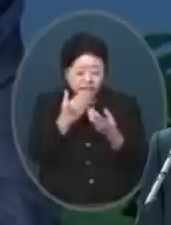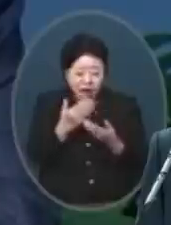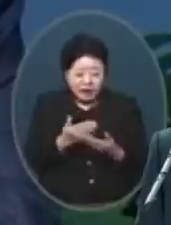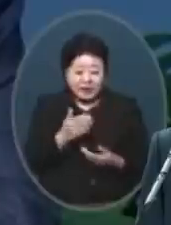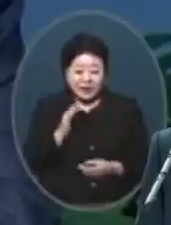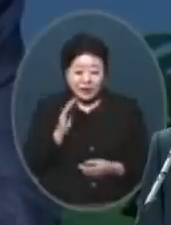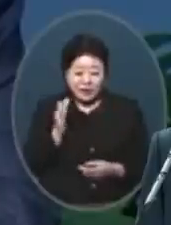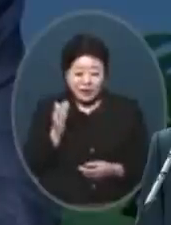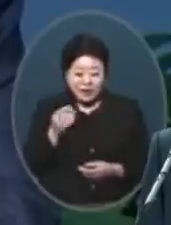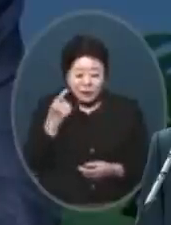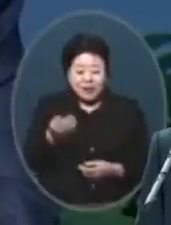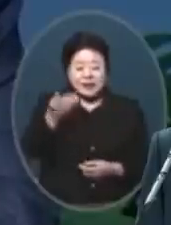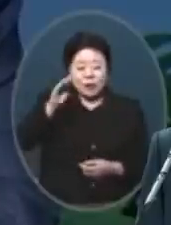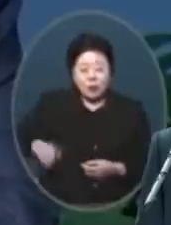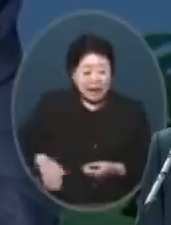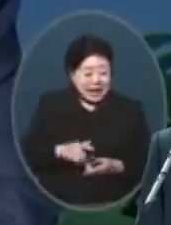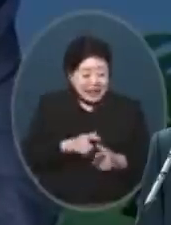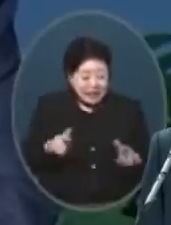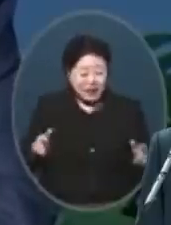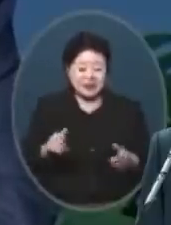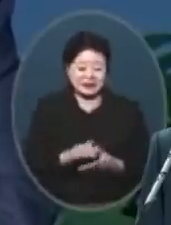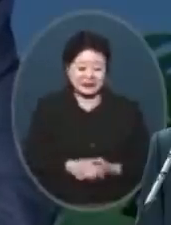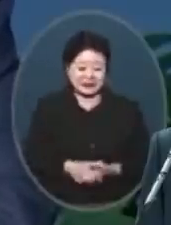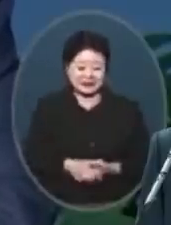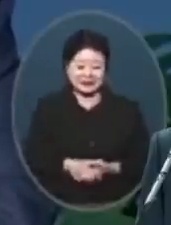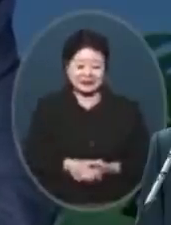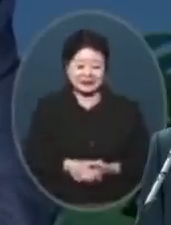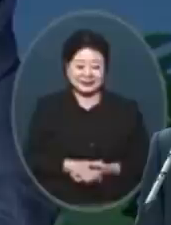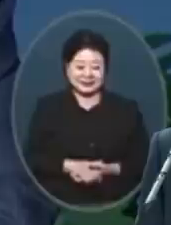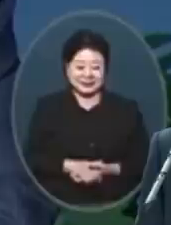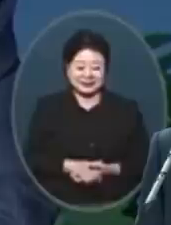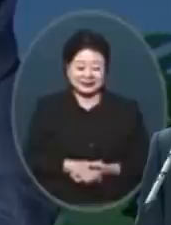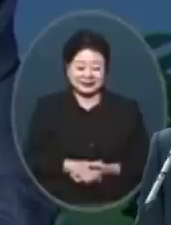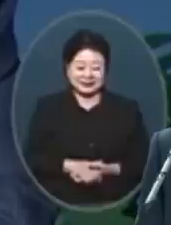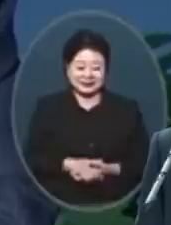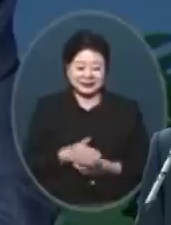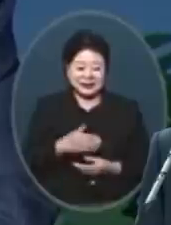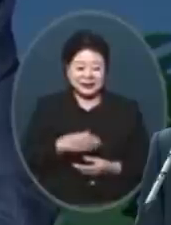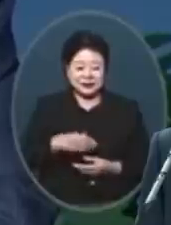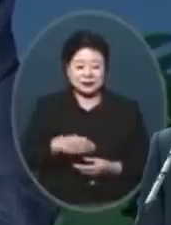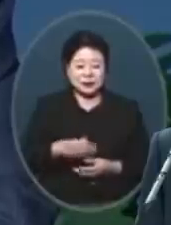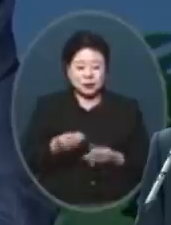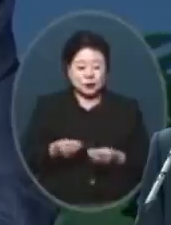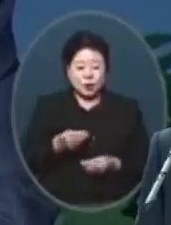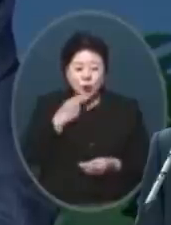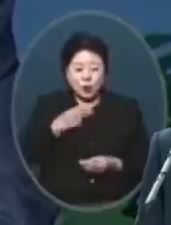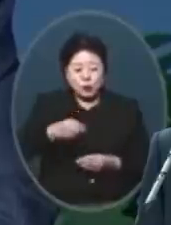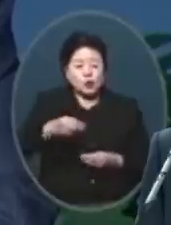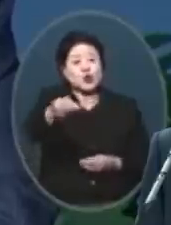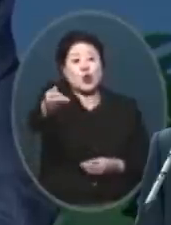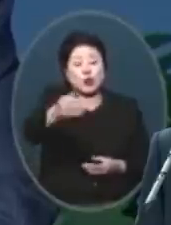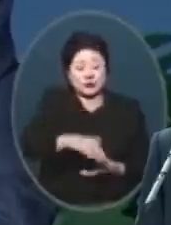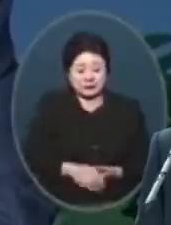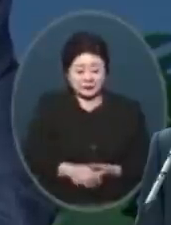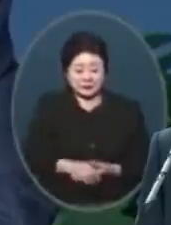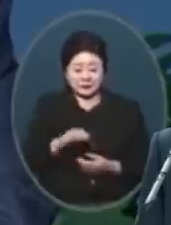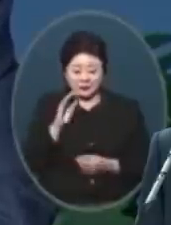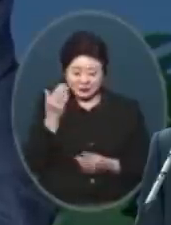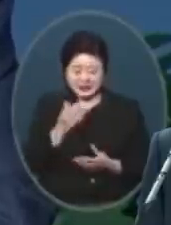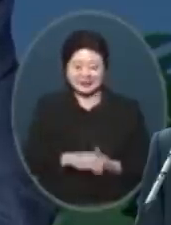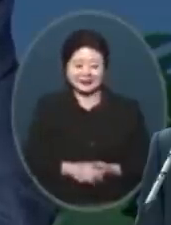없고 머리가 되어 꼬리 되지 않고 위에 꼬리 내려가지 않냐고 남에게 꾸어줄 줄 알아서 꾸지 않는 사람은 되어야 되는